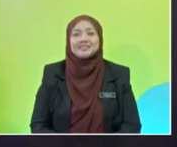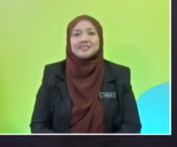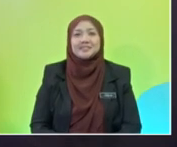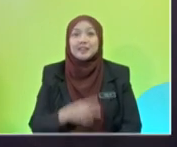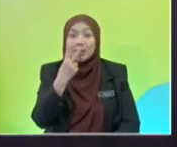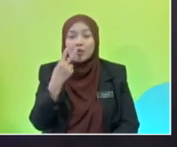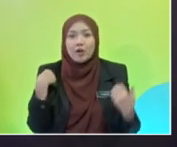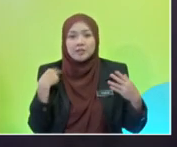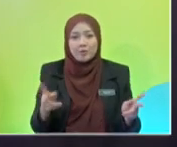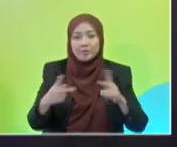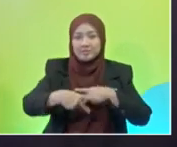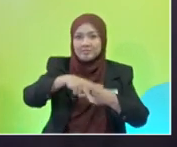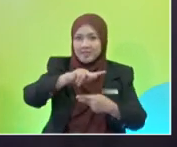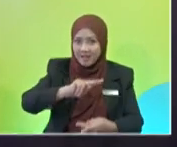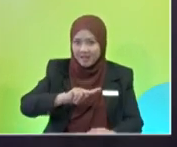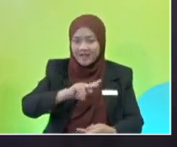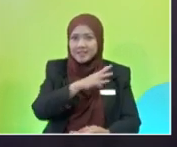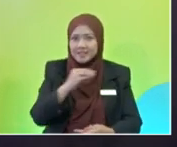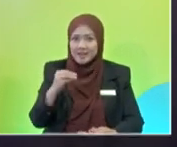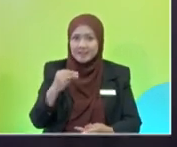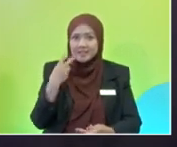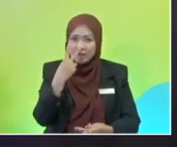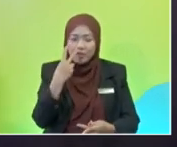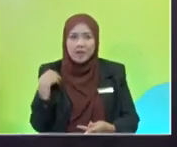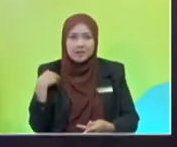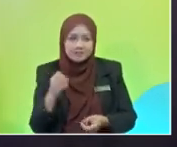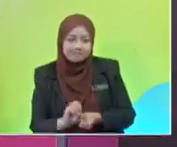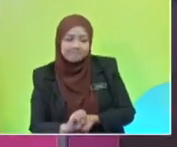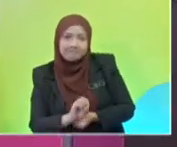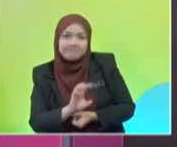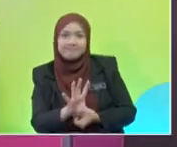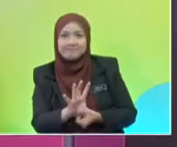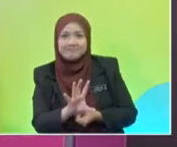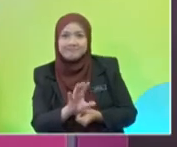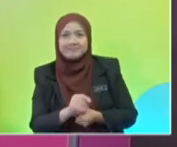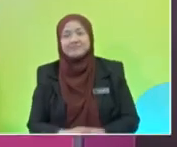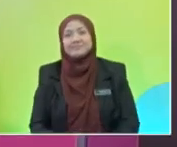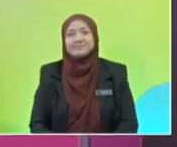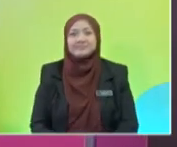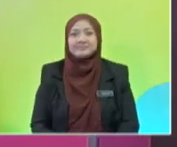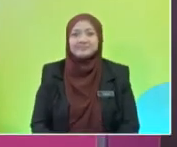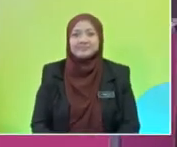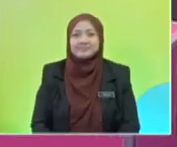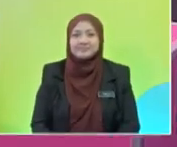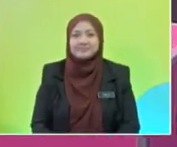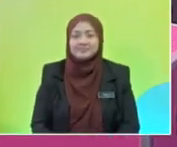dan kita gunakan cahaya lampu untuk menghasilkan eksperimen ini ini dia